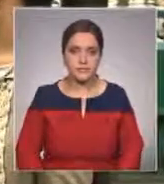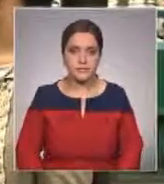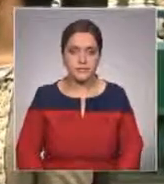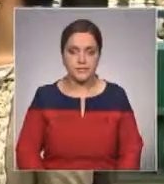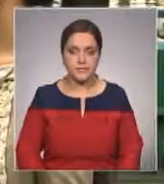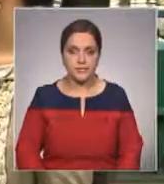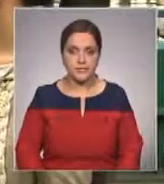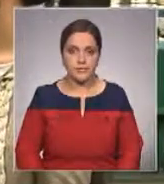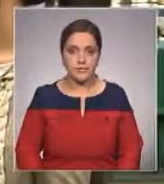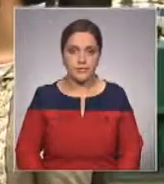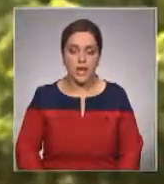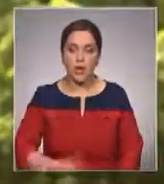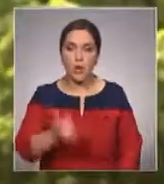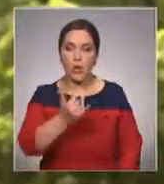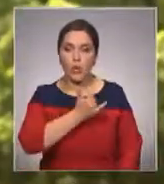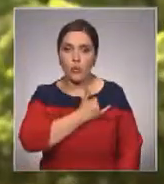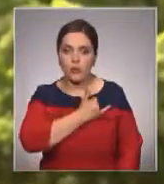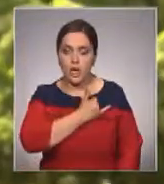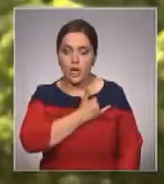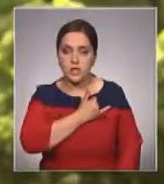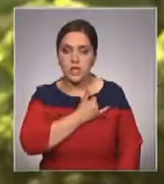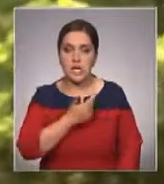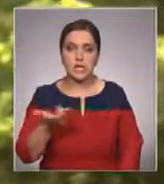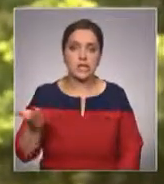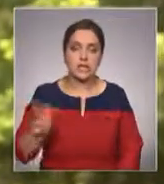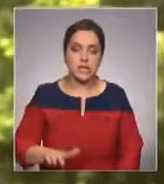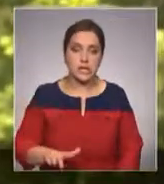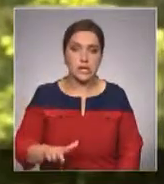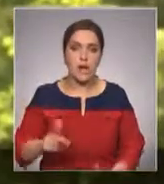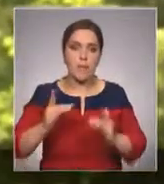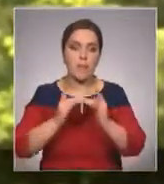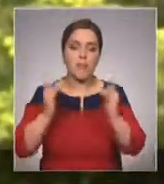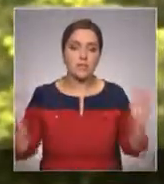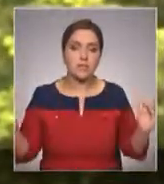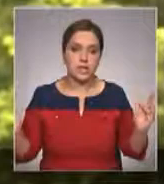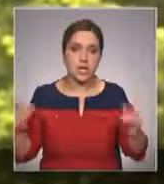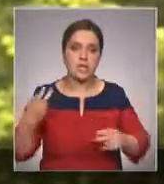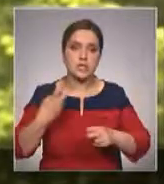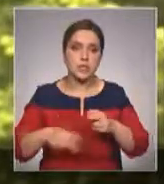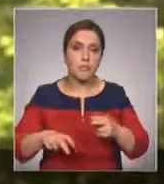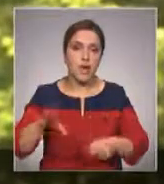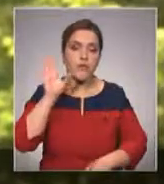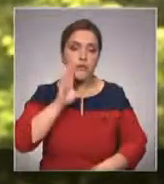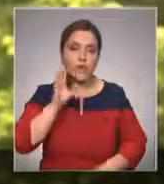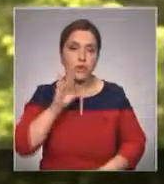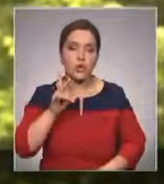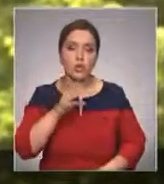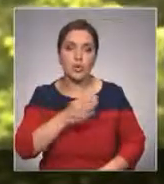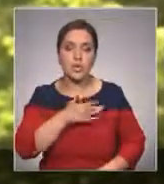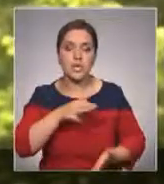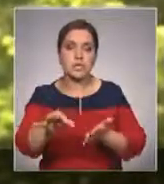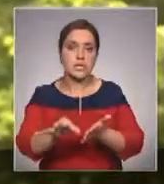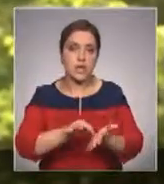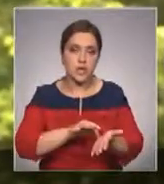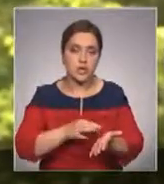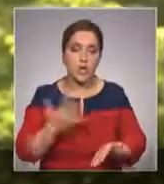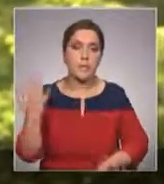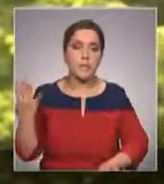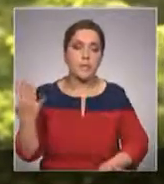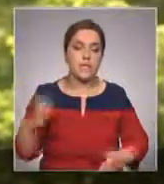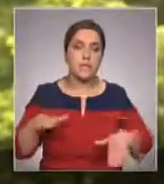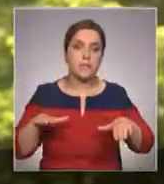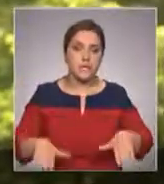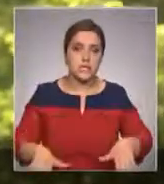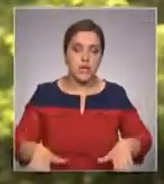У нас смыто водой 3 моста и 2 трубы. Но мы сразу везде, в 5 местах, 5